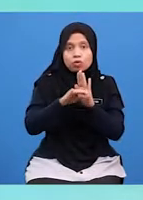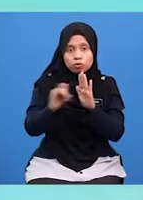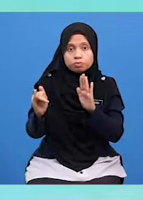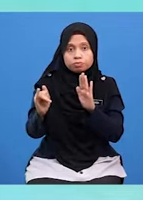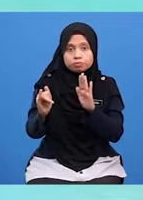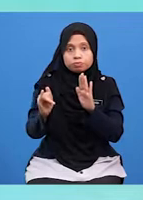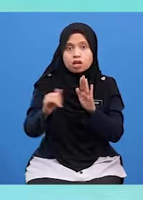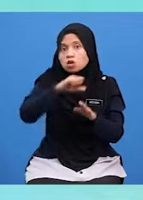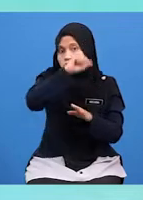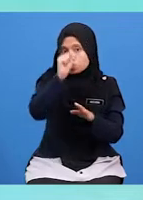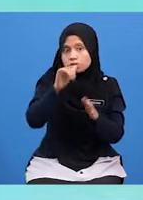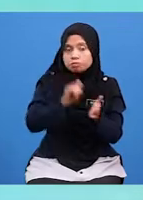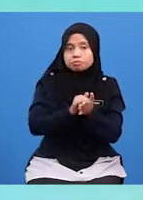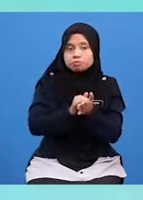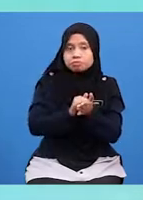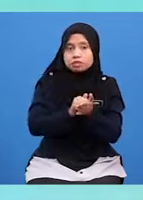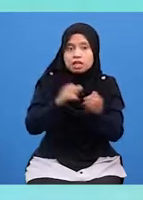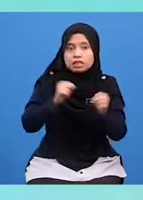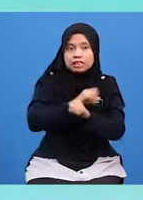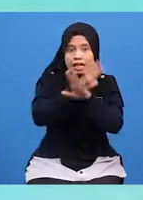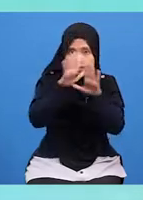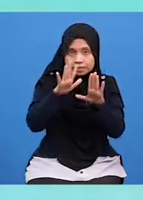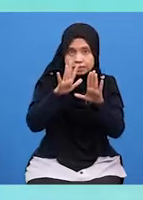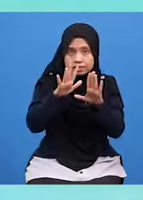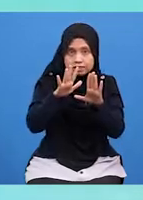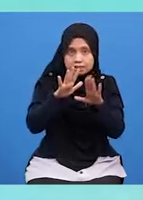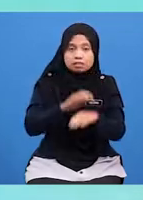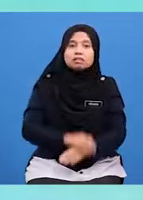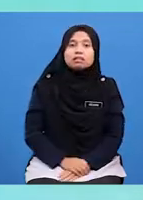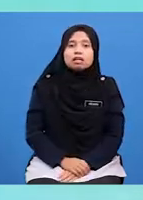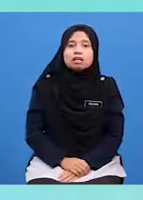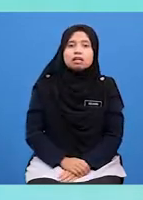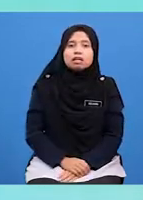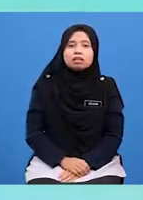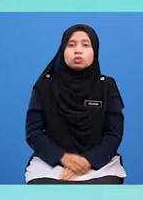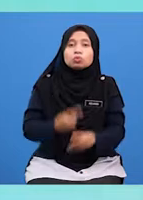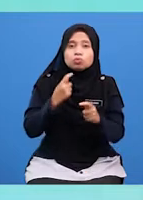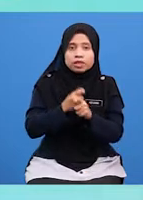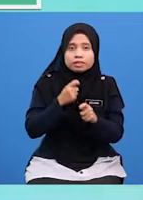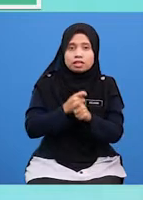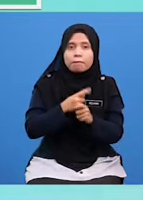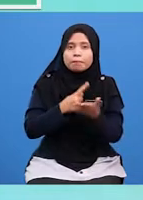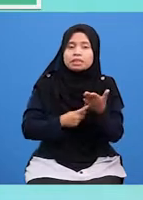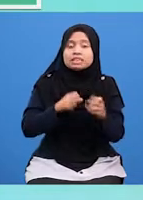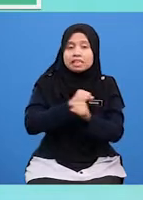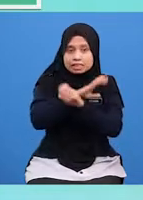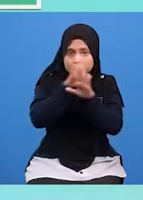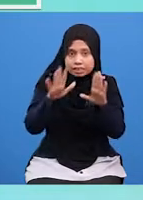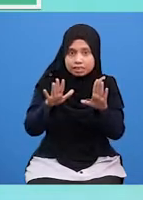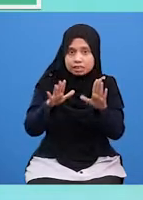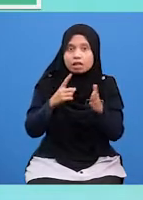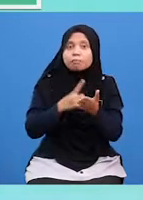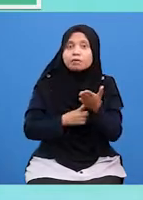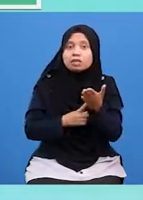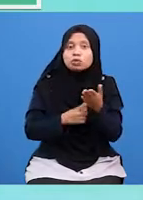Contohnya, soalan berikut. Jelaskan. Itu adalah tugasan. Jelaskan